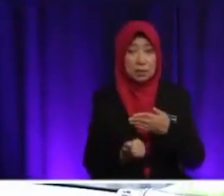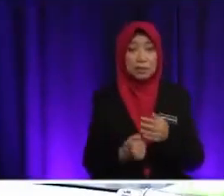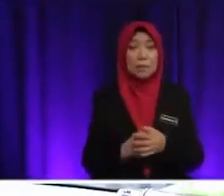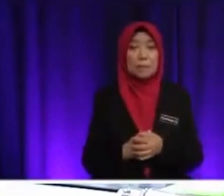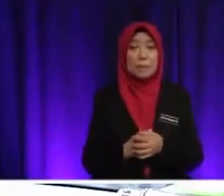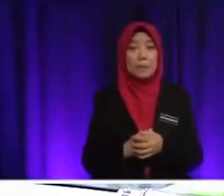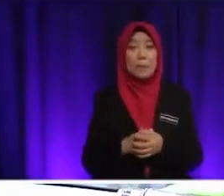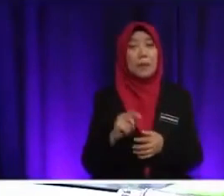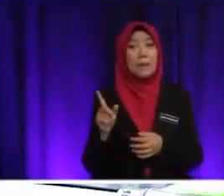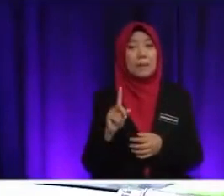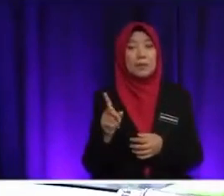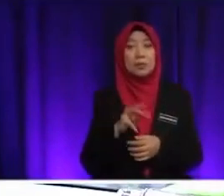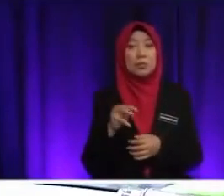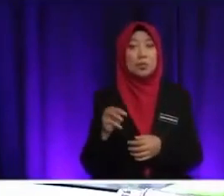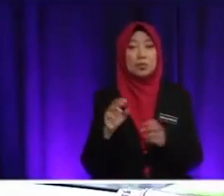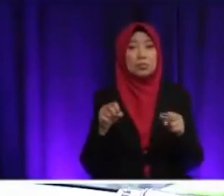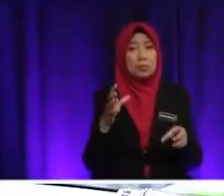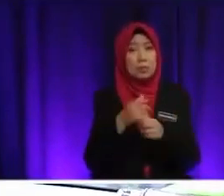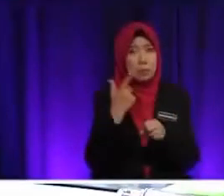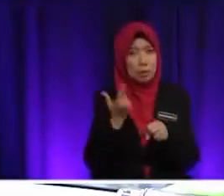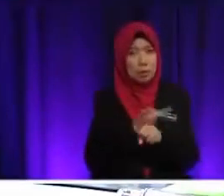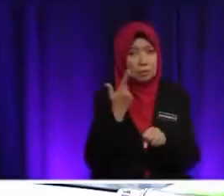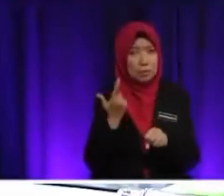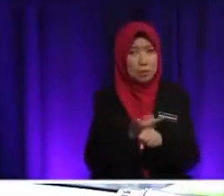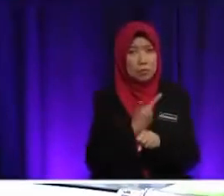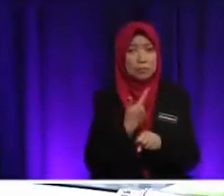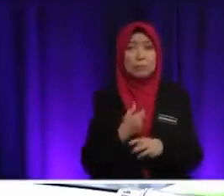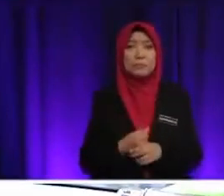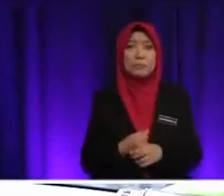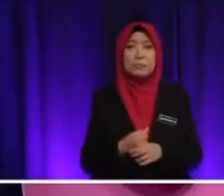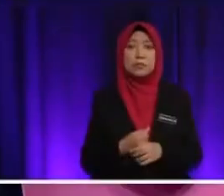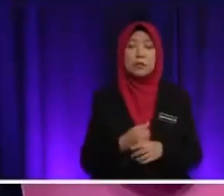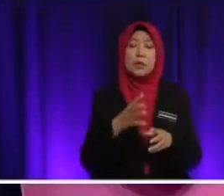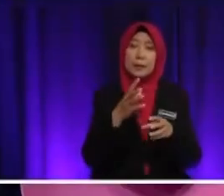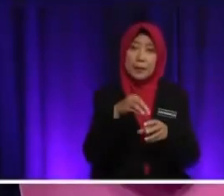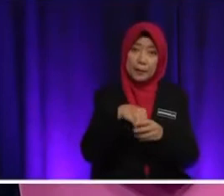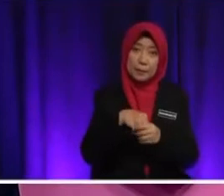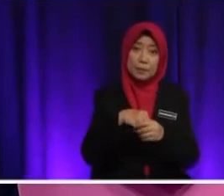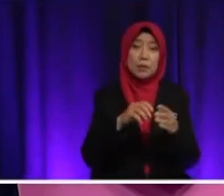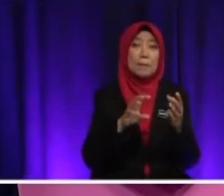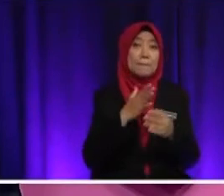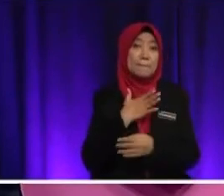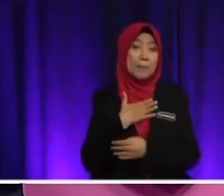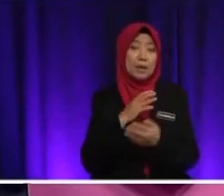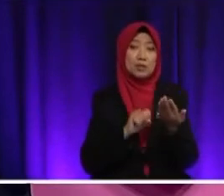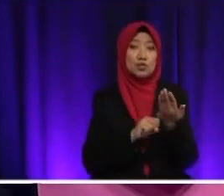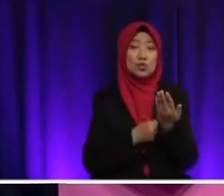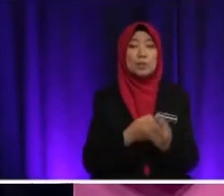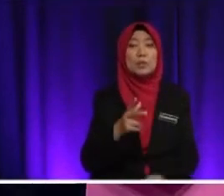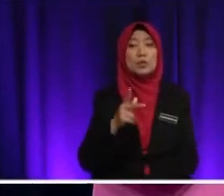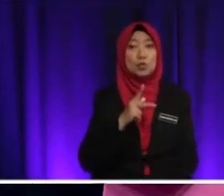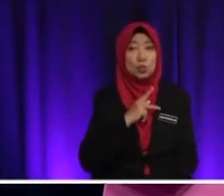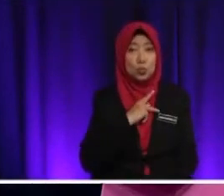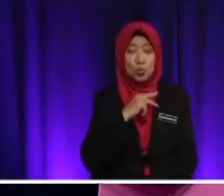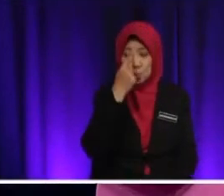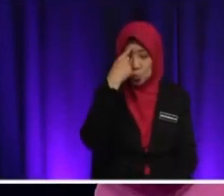manakah murid-murid kita boleh dapatkan latihan pengukuhan Ustaz? Okey, boleh dapatkan dalam My Sumber ya. My Sumberku, okey, boleh